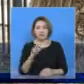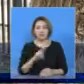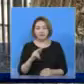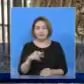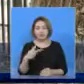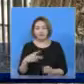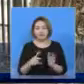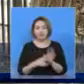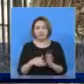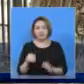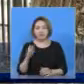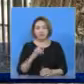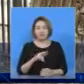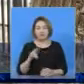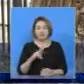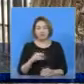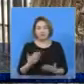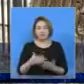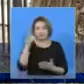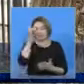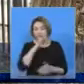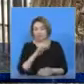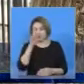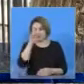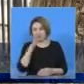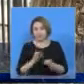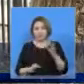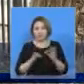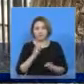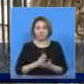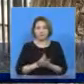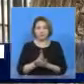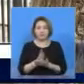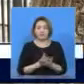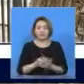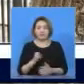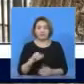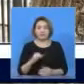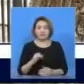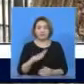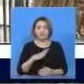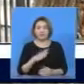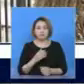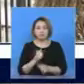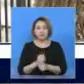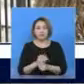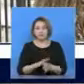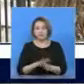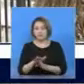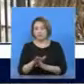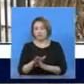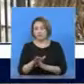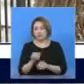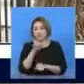и 28 января текущего года государственными судебными исполнителями Департамента юстиции произведены исполнительские действия